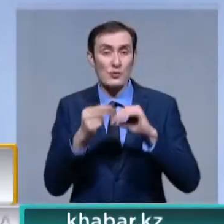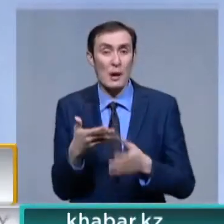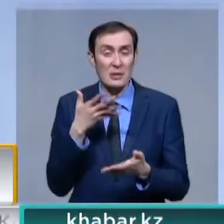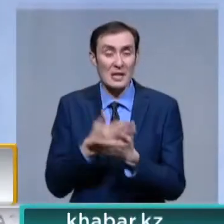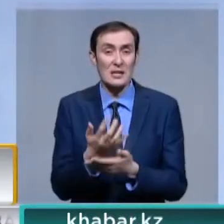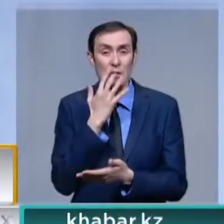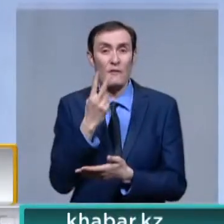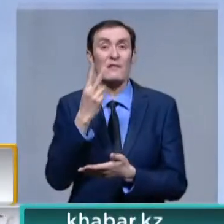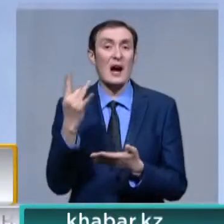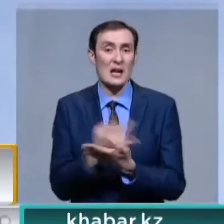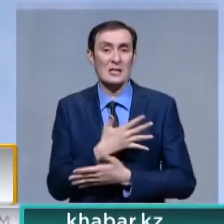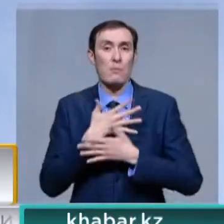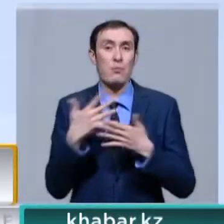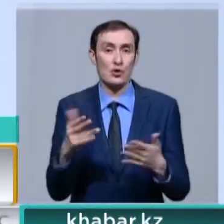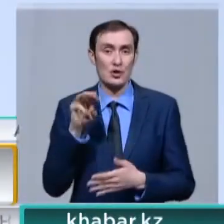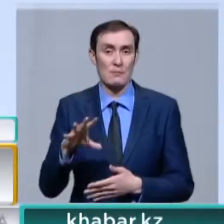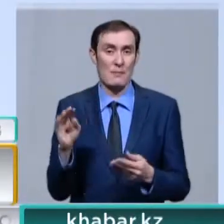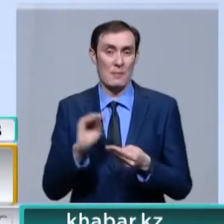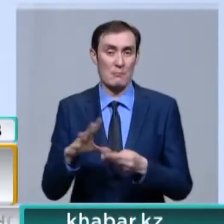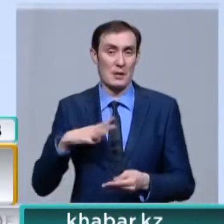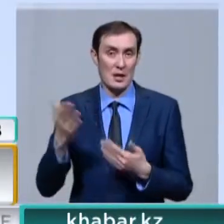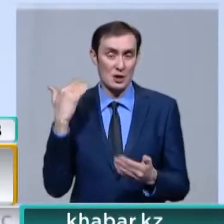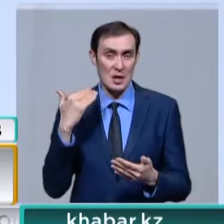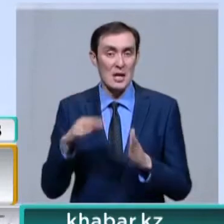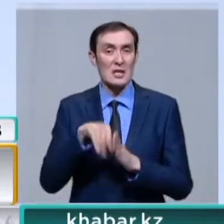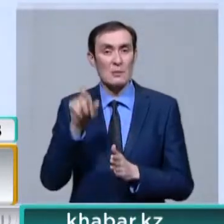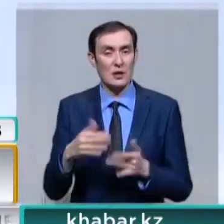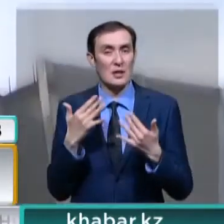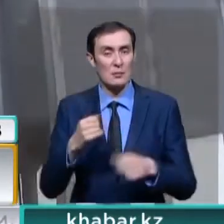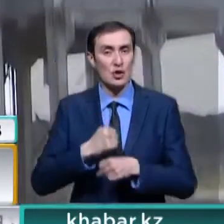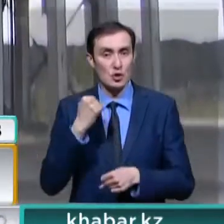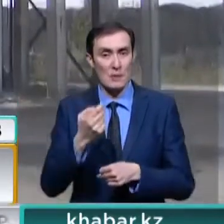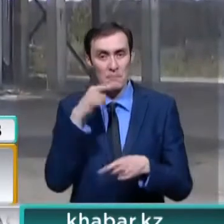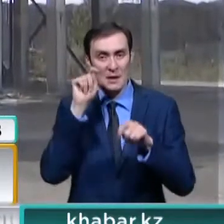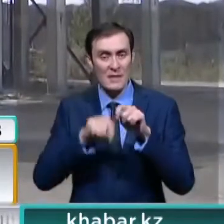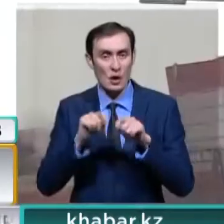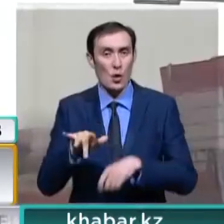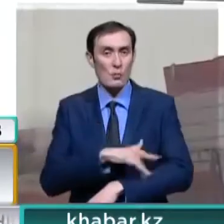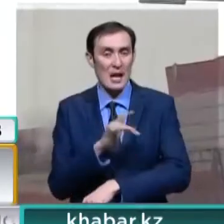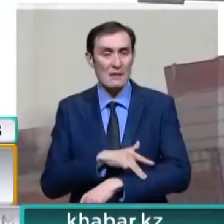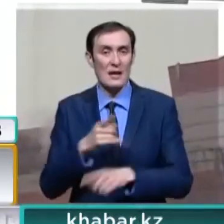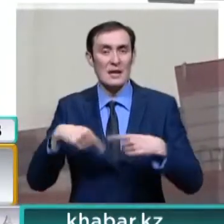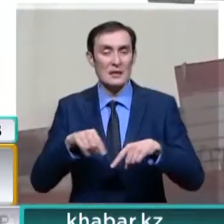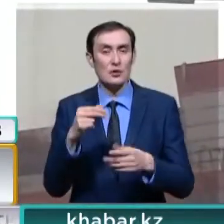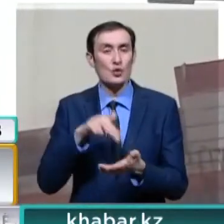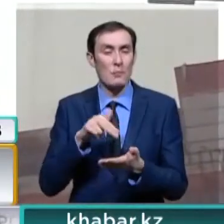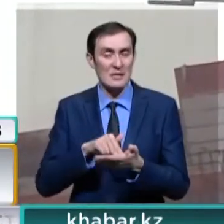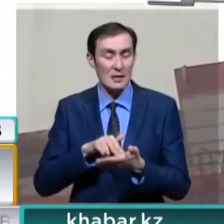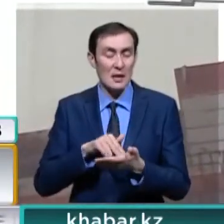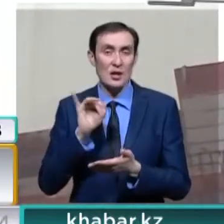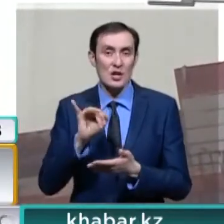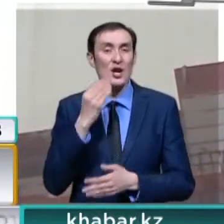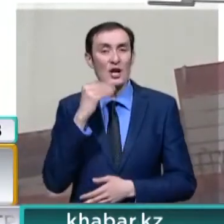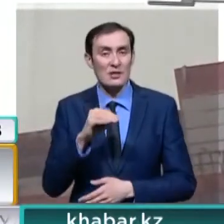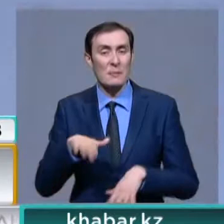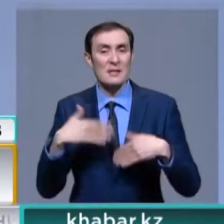за тепло в два раза выше обычного. Парламентарий настаивает на жестком мониторинге коммунального тарифообразования и